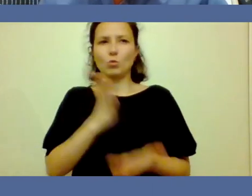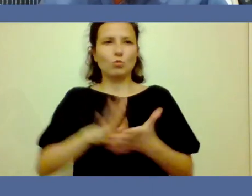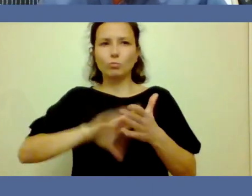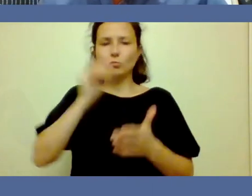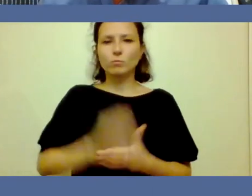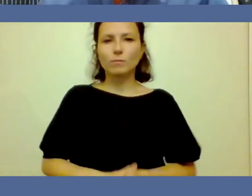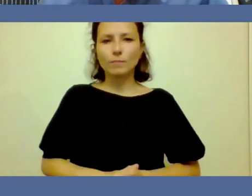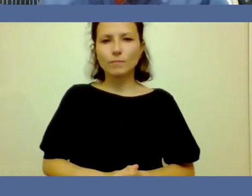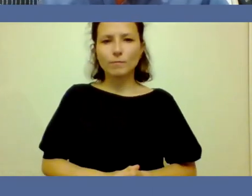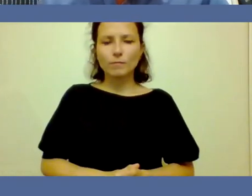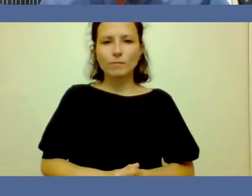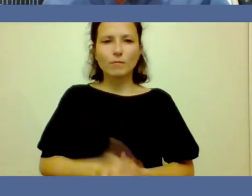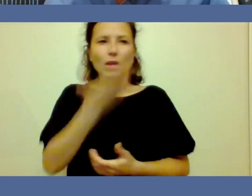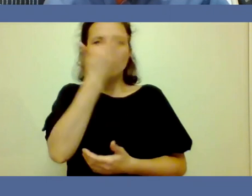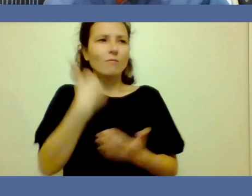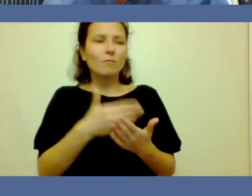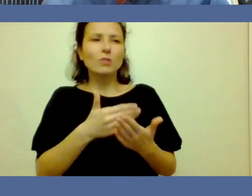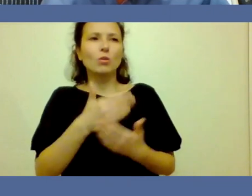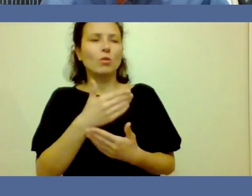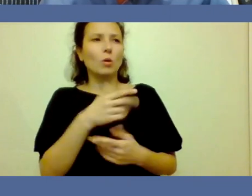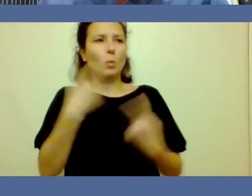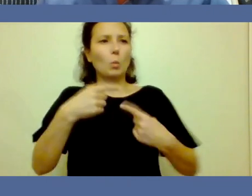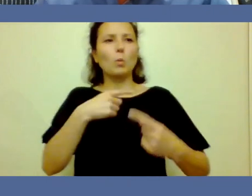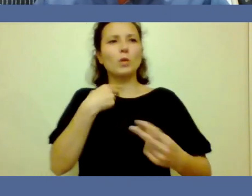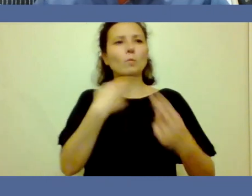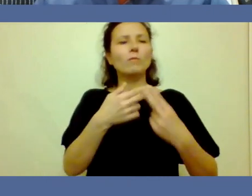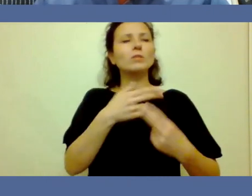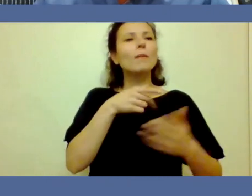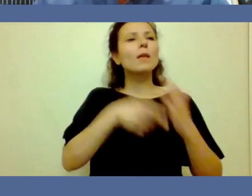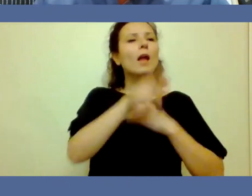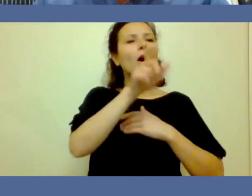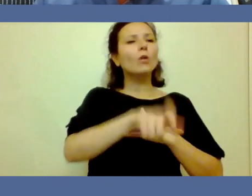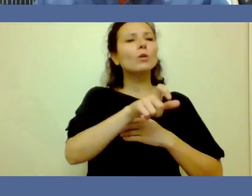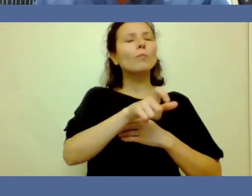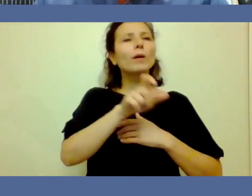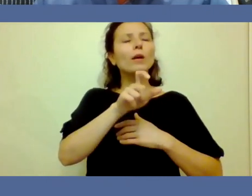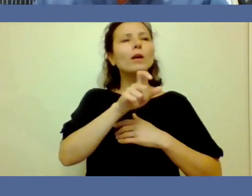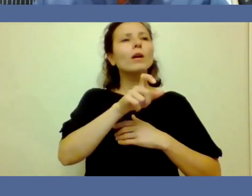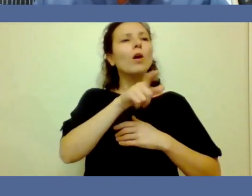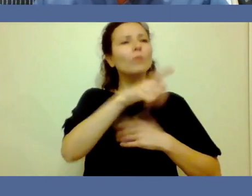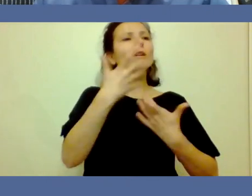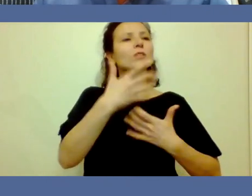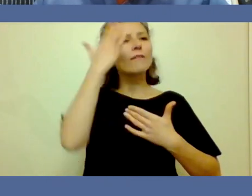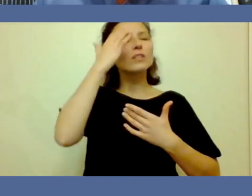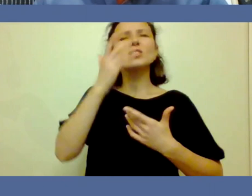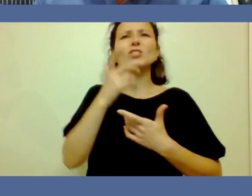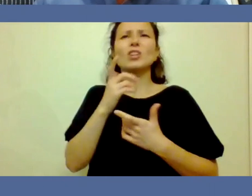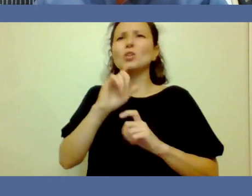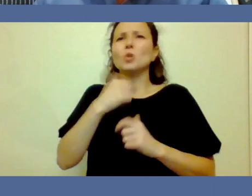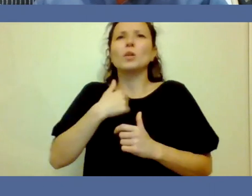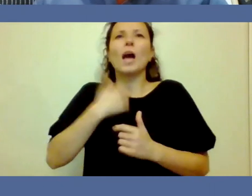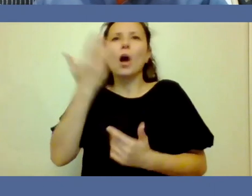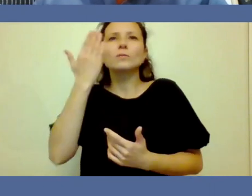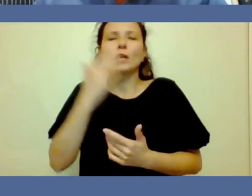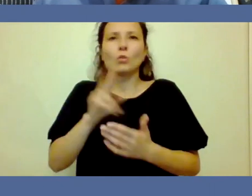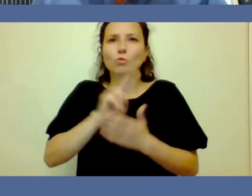ma odpowiedzi tej osoby, dla tej osoby, co ostatnio czytałam, ponieważ ja uwielbiam o tym mówić. Nie wiem, skąd pan to wziął. Już teraz nie